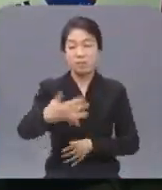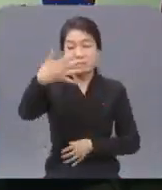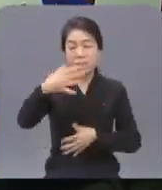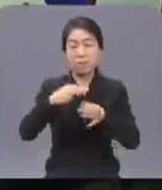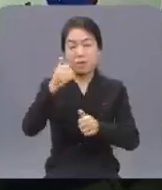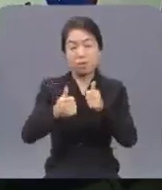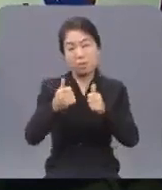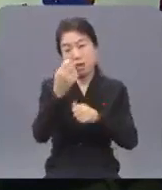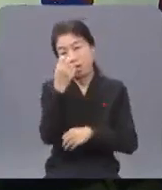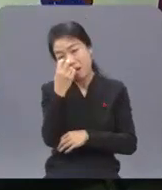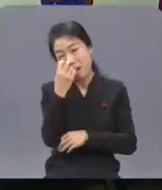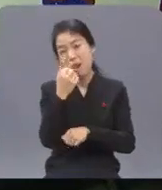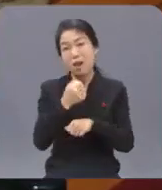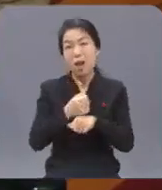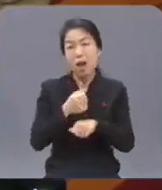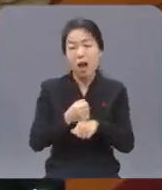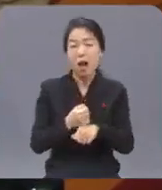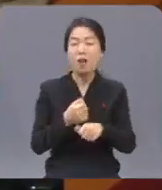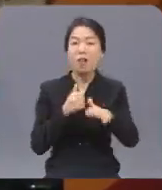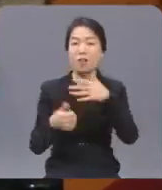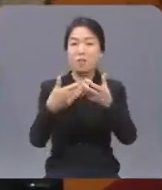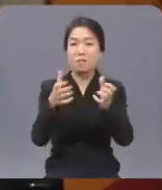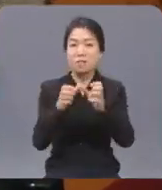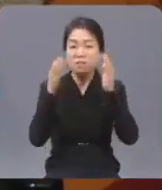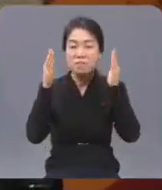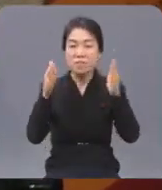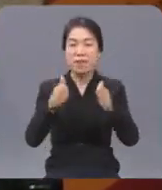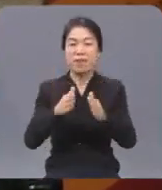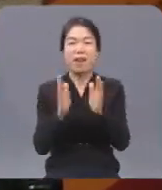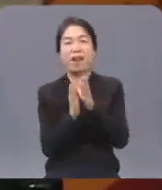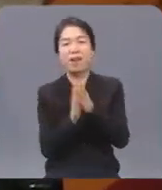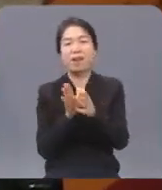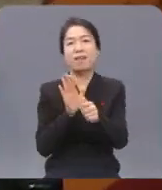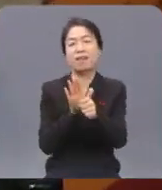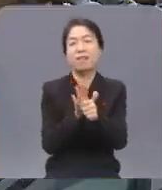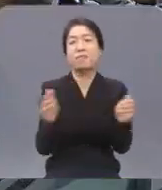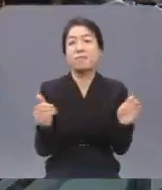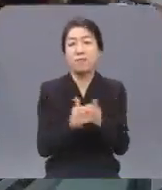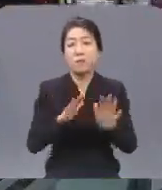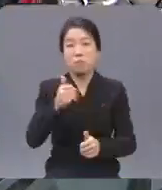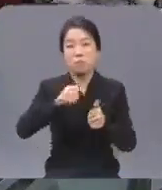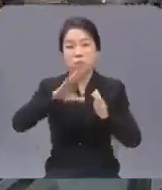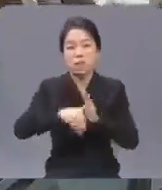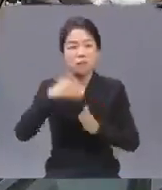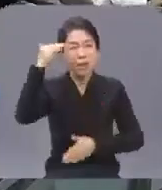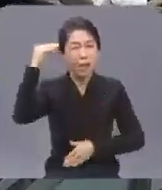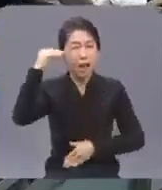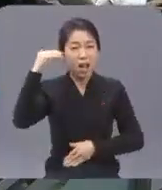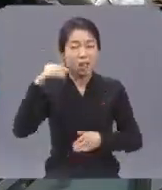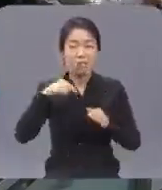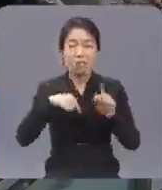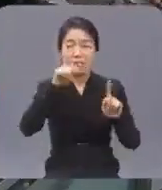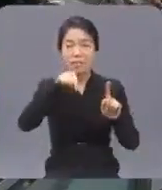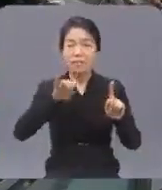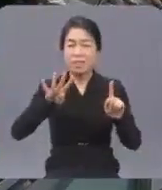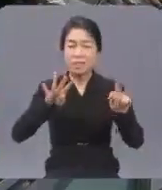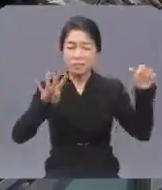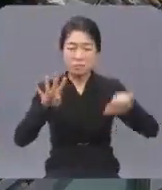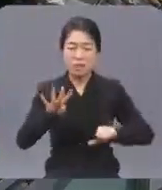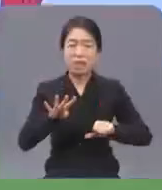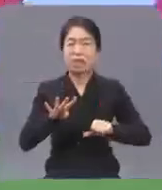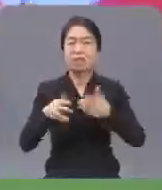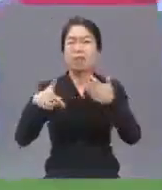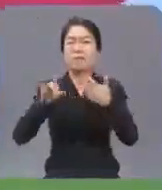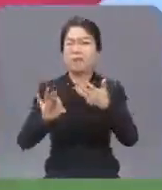통해 경기를 지켜보며 대표팀을 향해 응원을 이어갔습니다. 오늘 경기에서 한국이 1대4로 패해서 8강